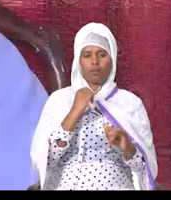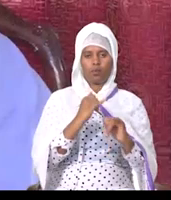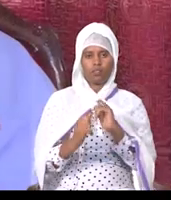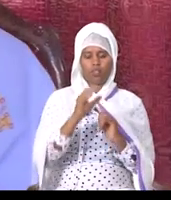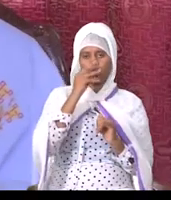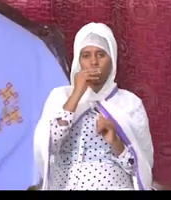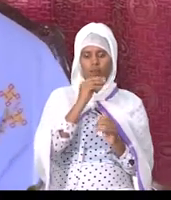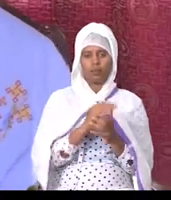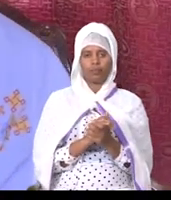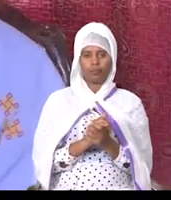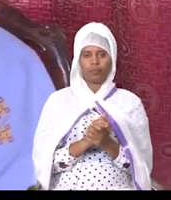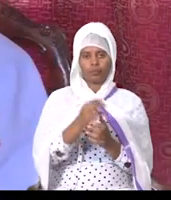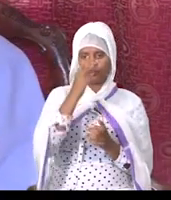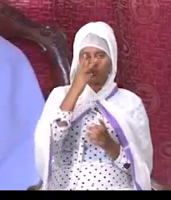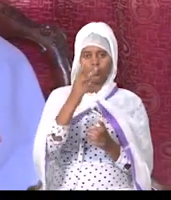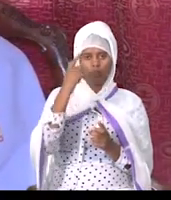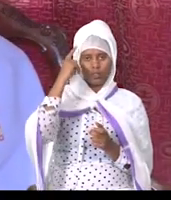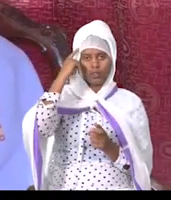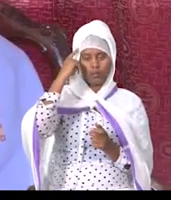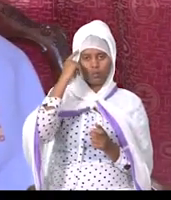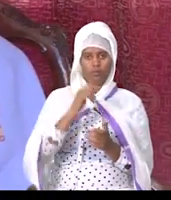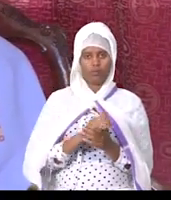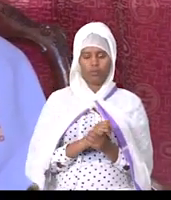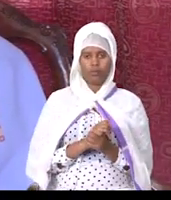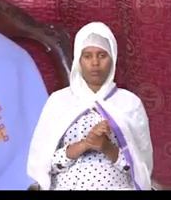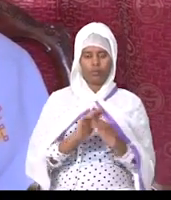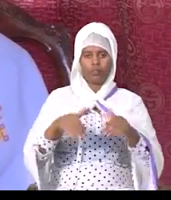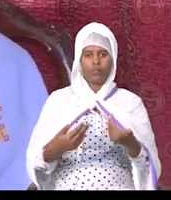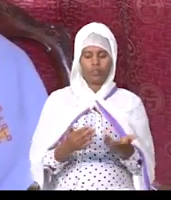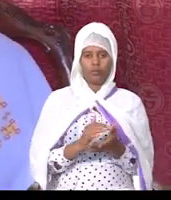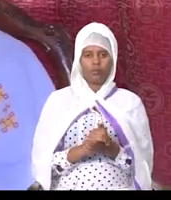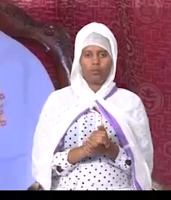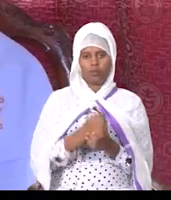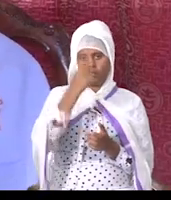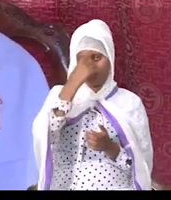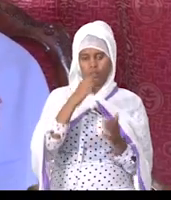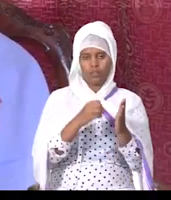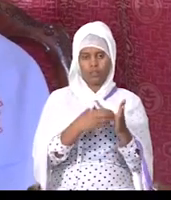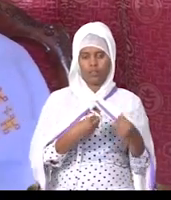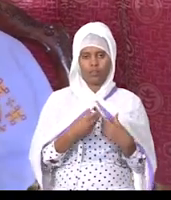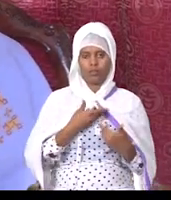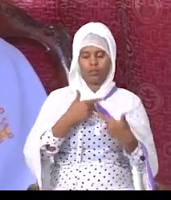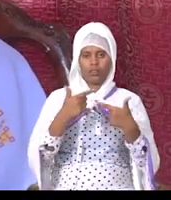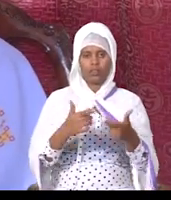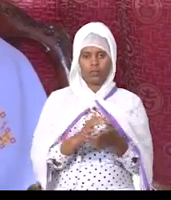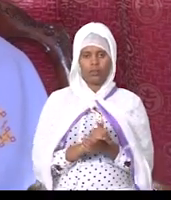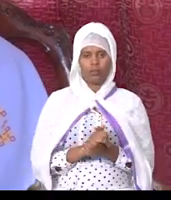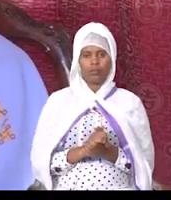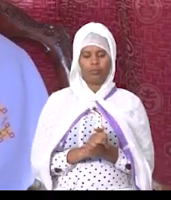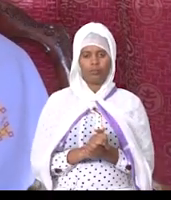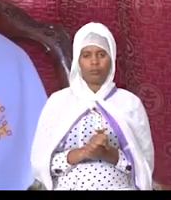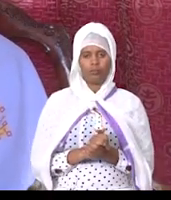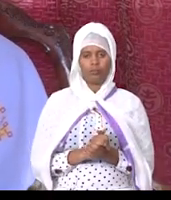ናይ መወዳእታ ለበዋ ርእይቶ ሓሳብ ክንህብ ዕድል ስለ ተዋህበና ከመስግን ደሊ።